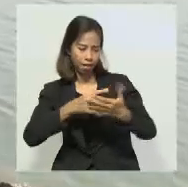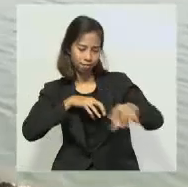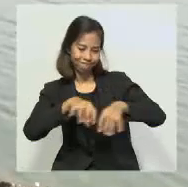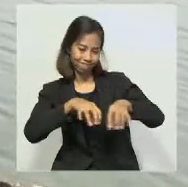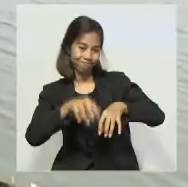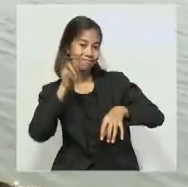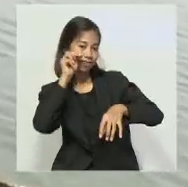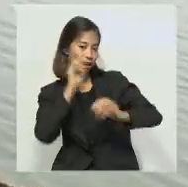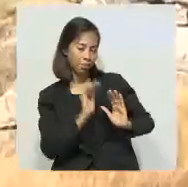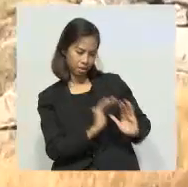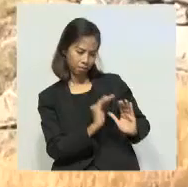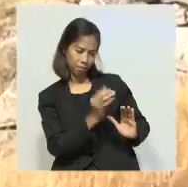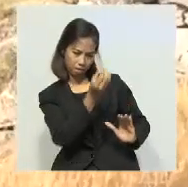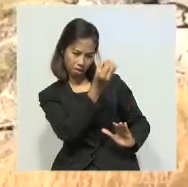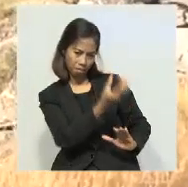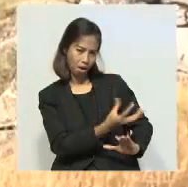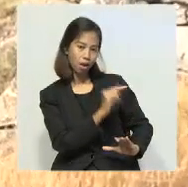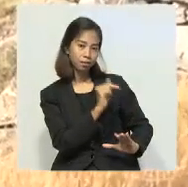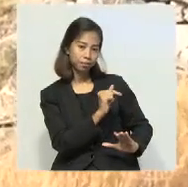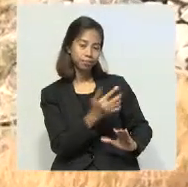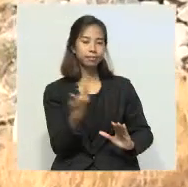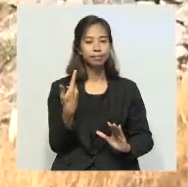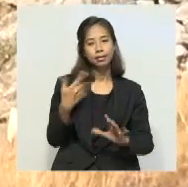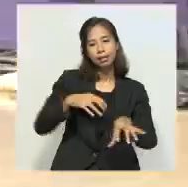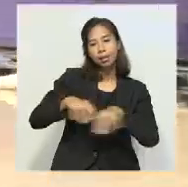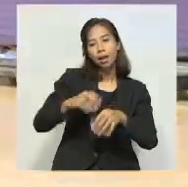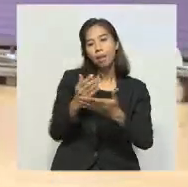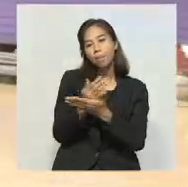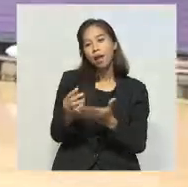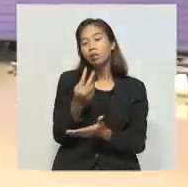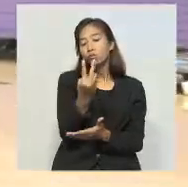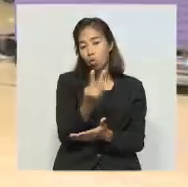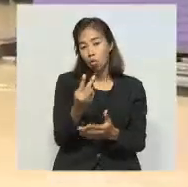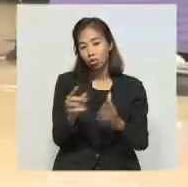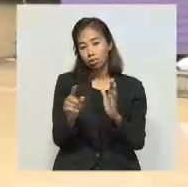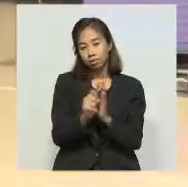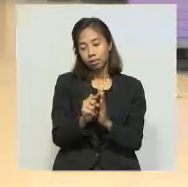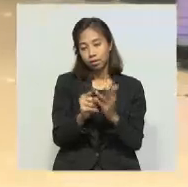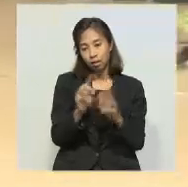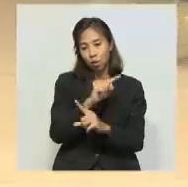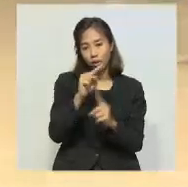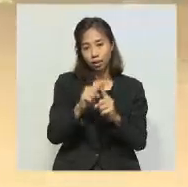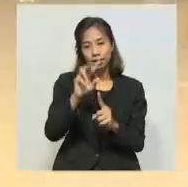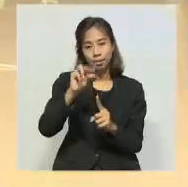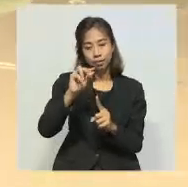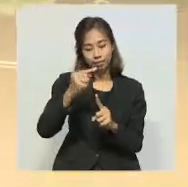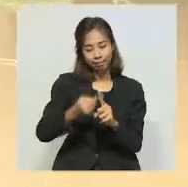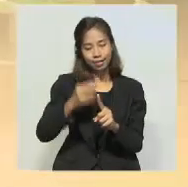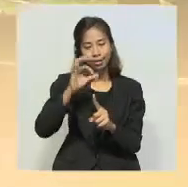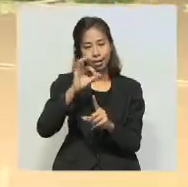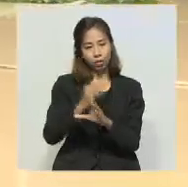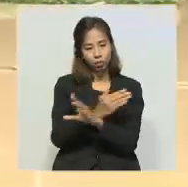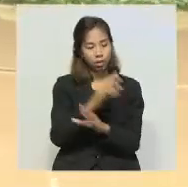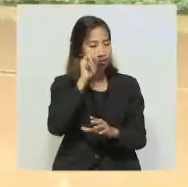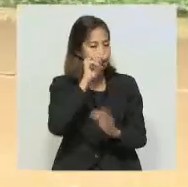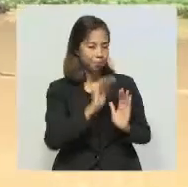กน้ำ ไว้ใอ่างเก็บน้ำใหได้มากที่สุดโดยจะแบ่งเป็ 2 ชวงดีกันก็คือ ช่งแรกภายในวัที่ 30 กัญายนนี้จะ